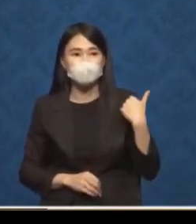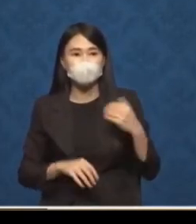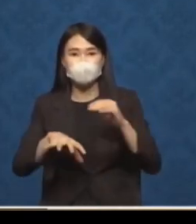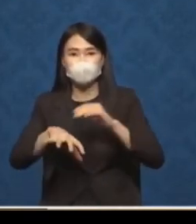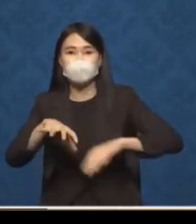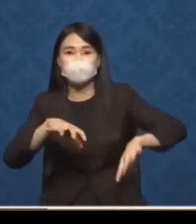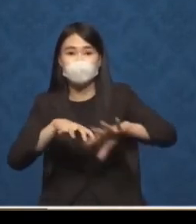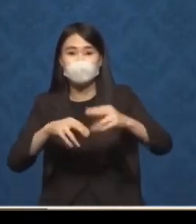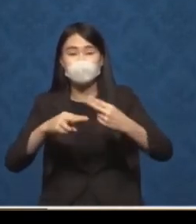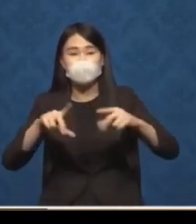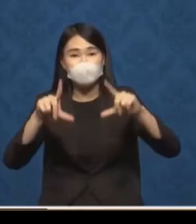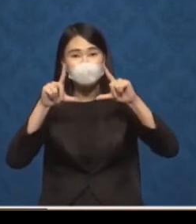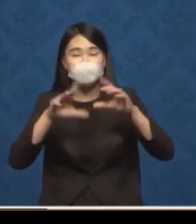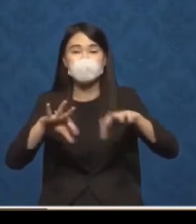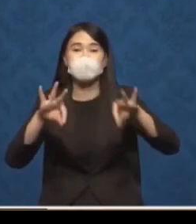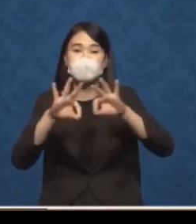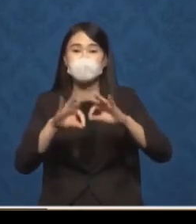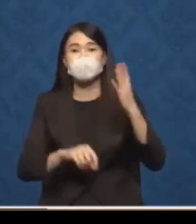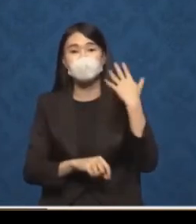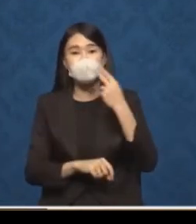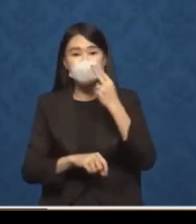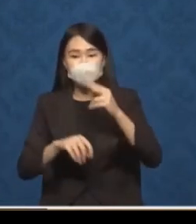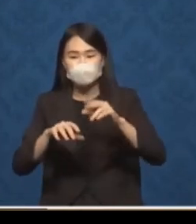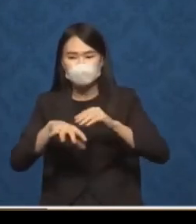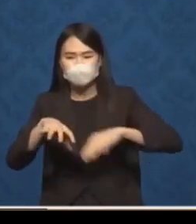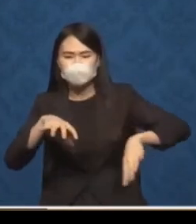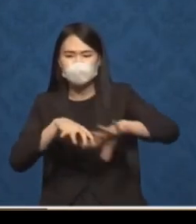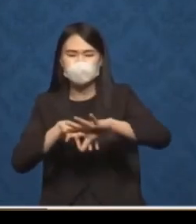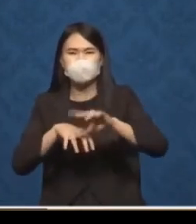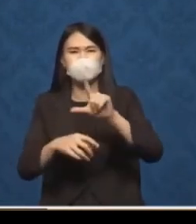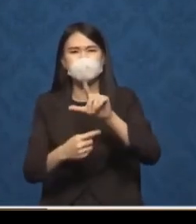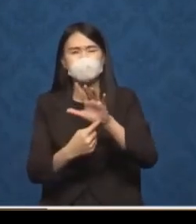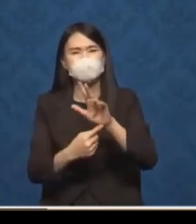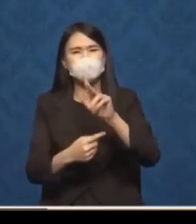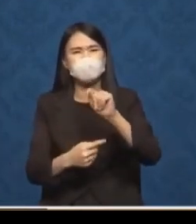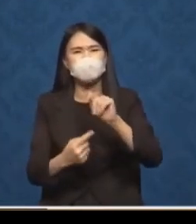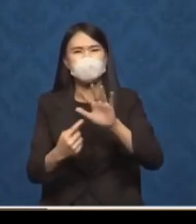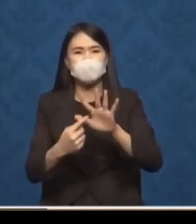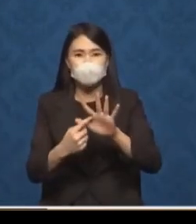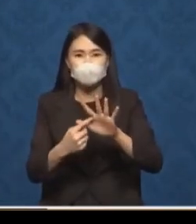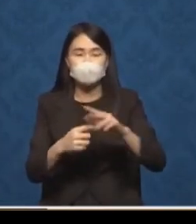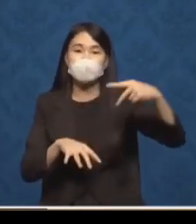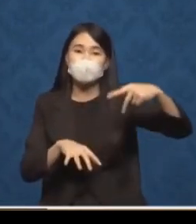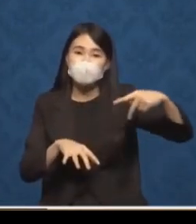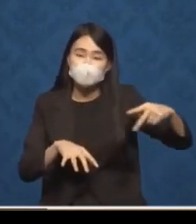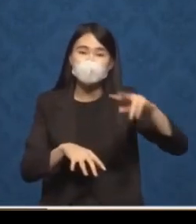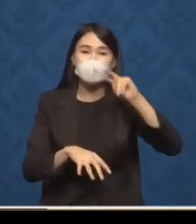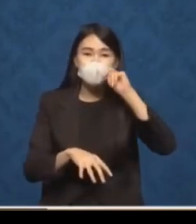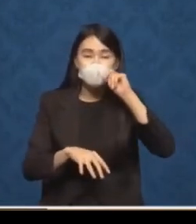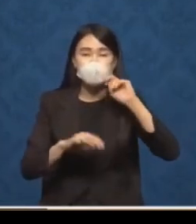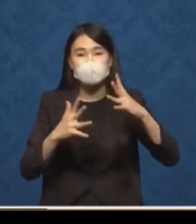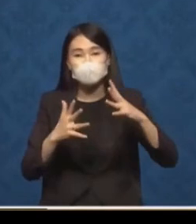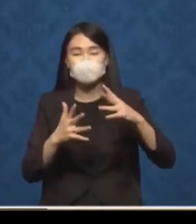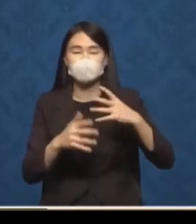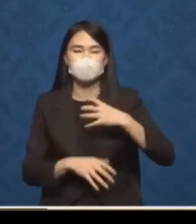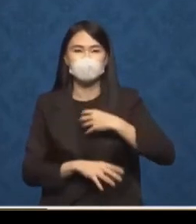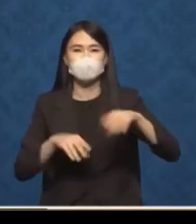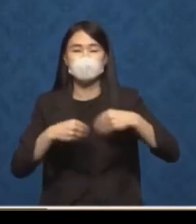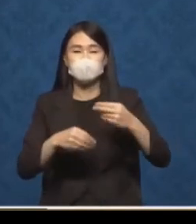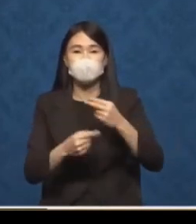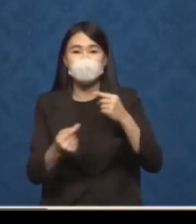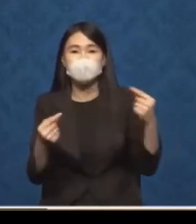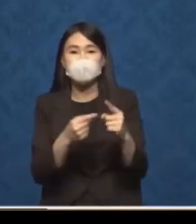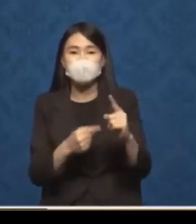ที่ท่านได้ร้องเรียนมาไม่ว่าจะเป็นเกาะลันตาเกาะพีพีพื้นที่ที่ขาดน้ำเพื่อใช้ในการท่องเ